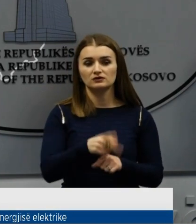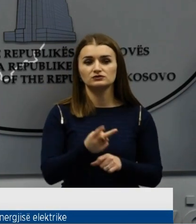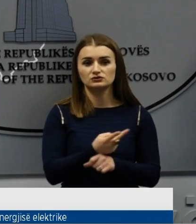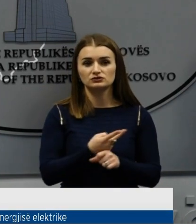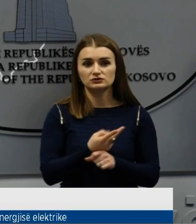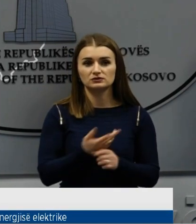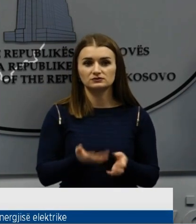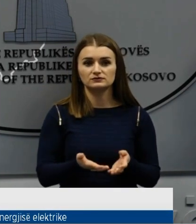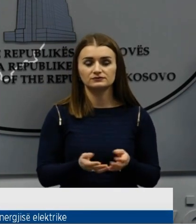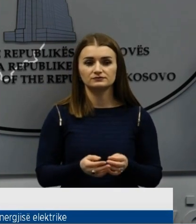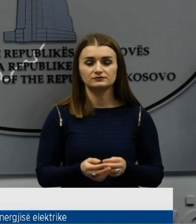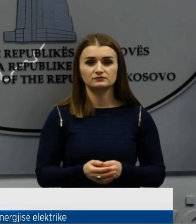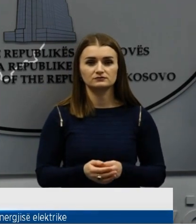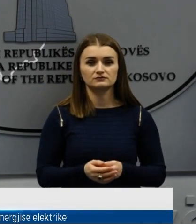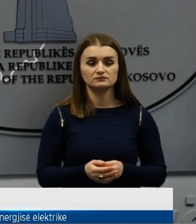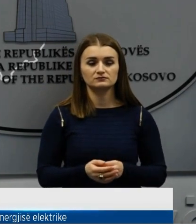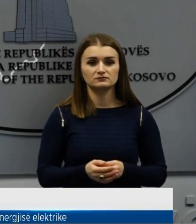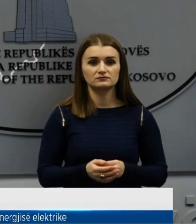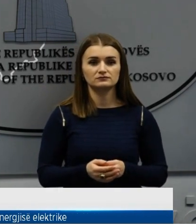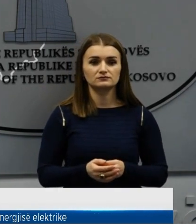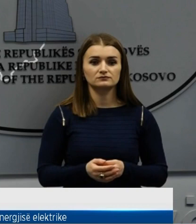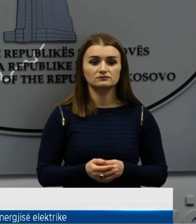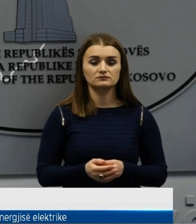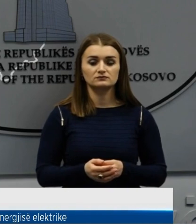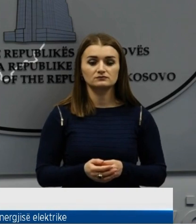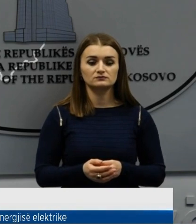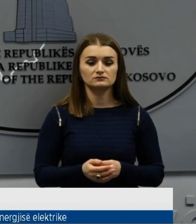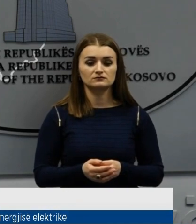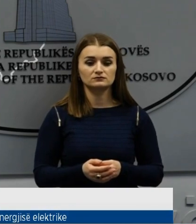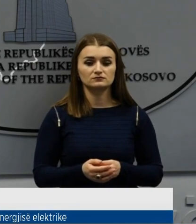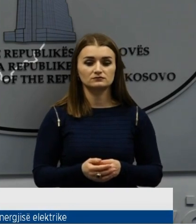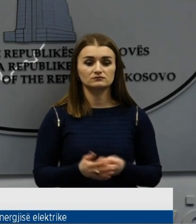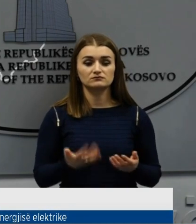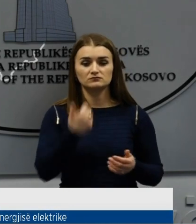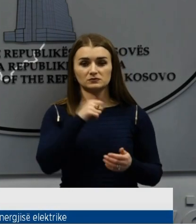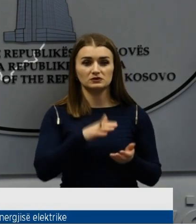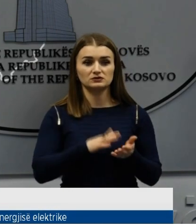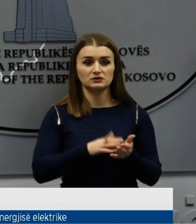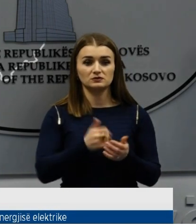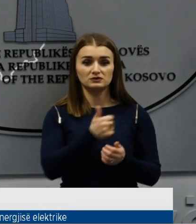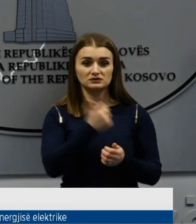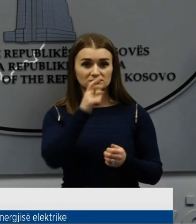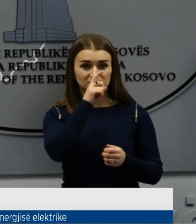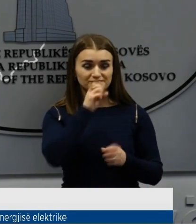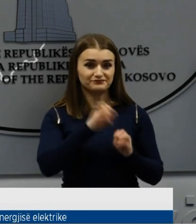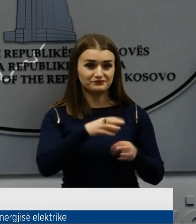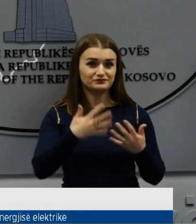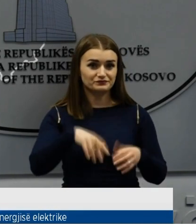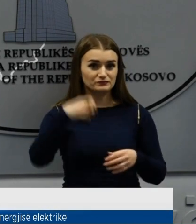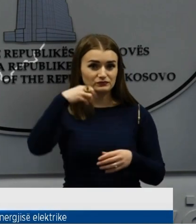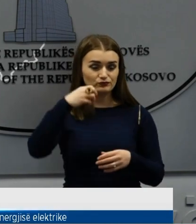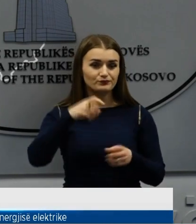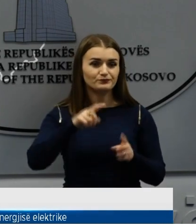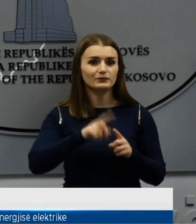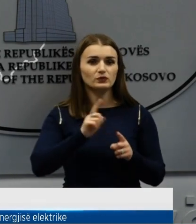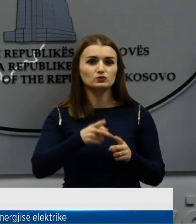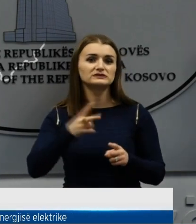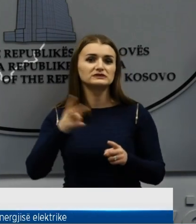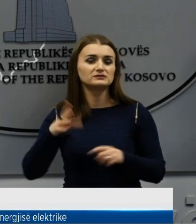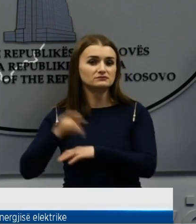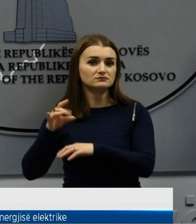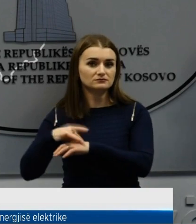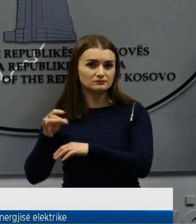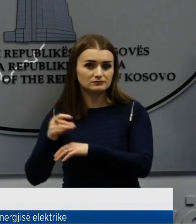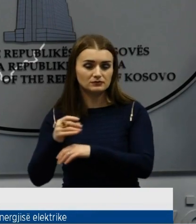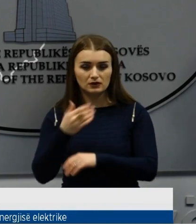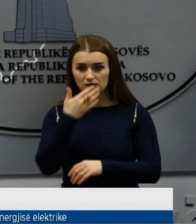është ai apo cilat janë burimet, në momentin ku nuk varësh vetëm nga një burim, më pak je indikueshëm nga efektet e tregut